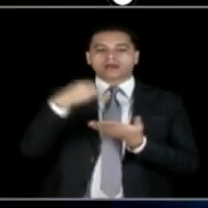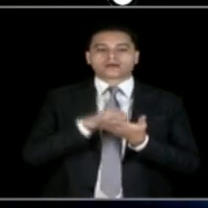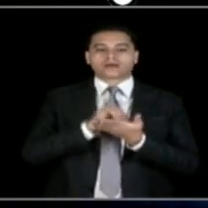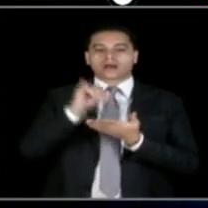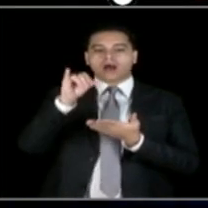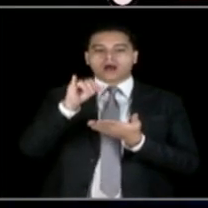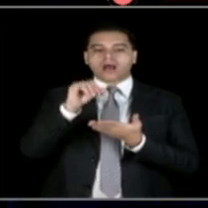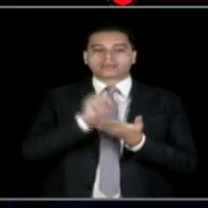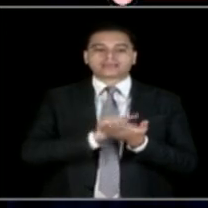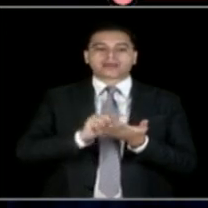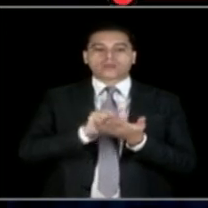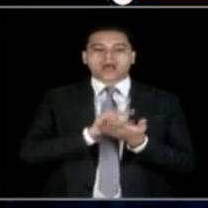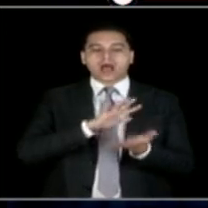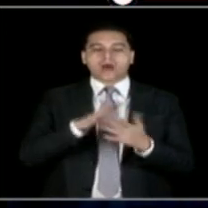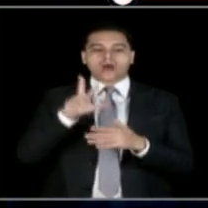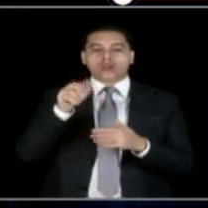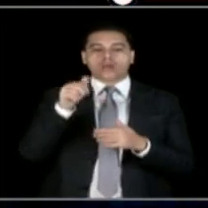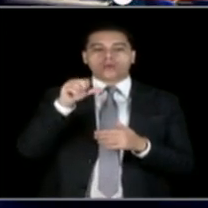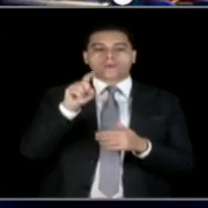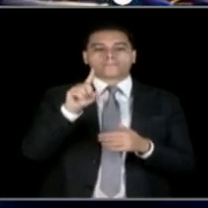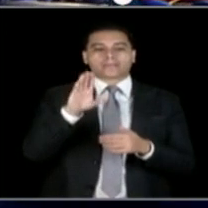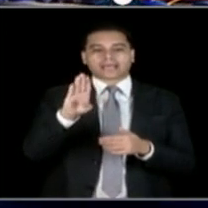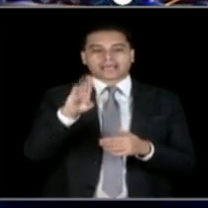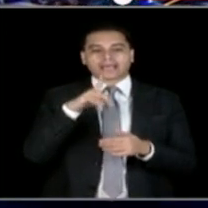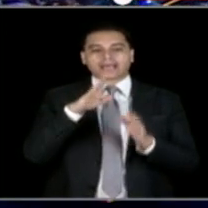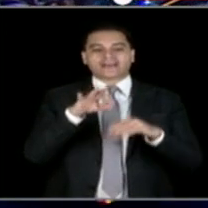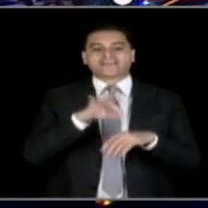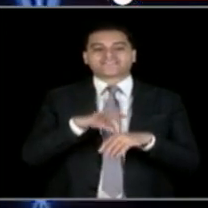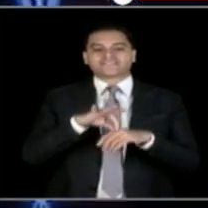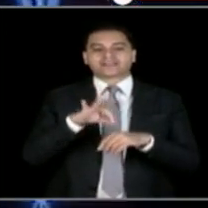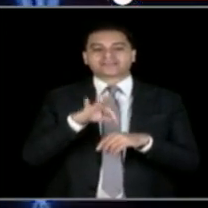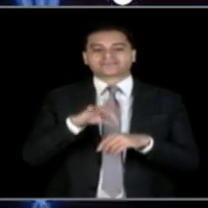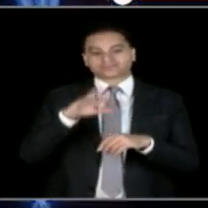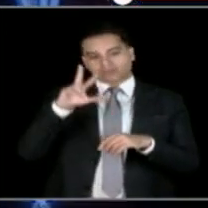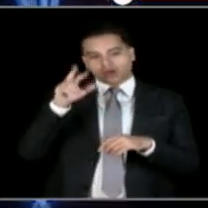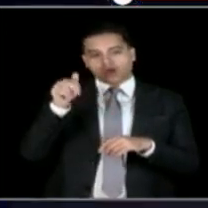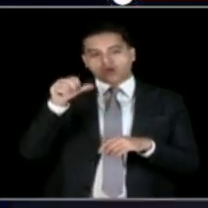فيينا مقرها الأوبك. طبعا الأوبك.